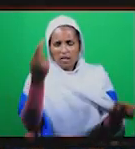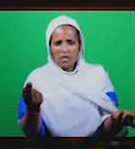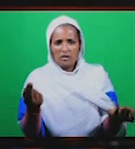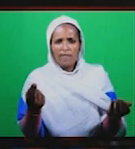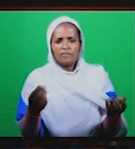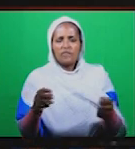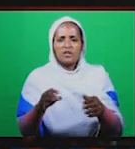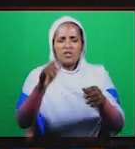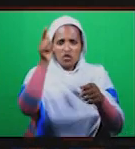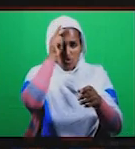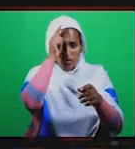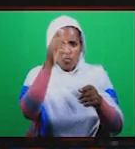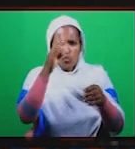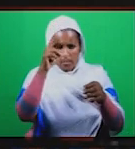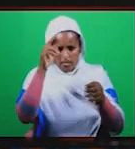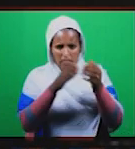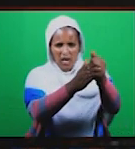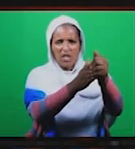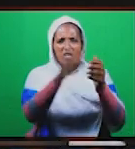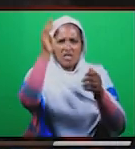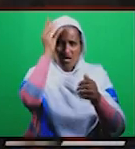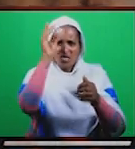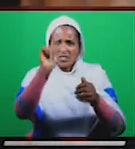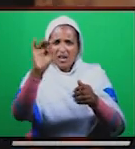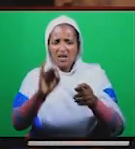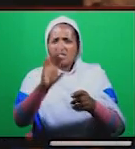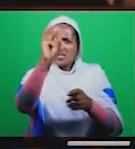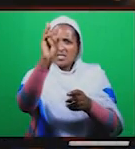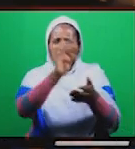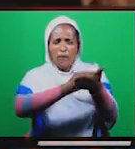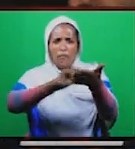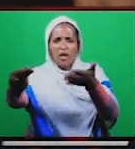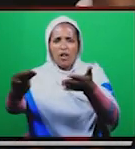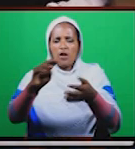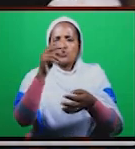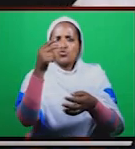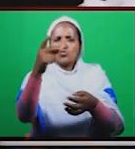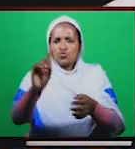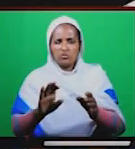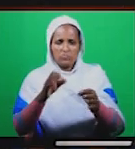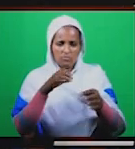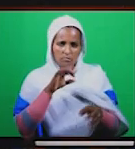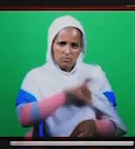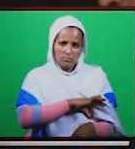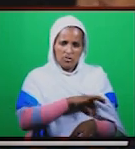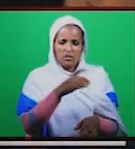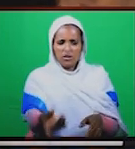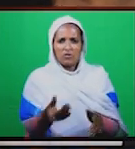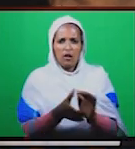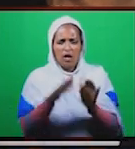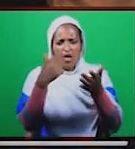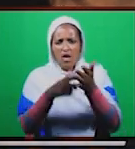ሁላችሁ እንደምታውቁት በአንድ ዲክታተር መሪ ምክንያት የጀርመኑ መሪ ሂትለር